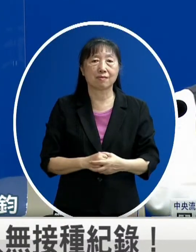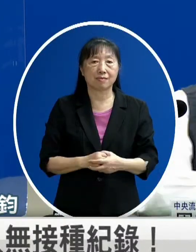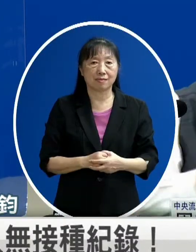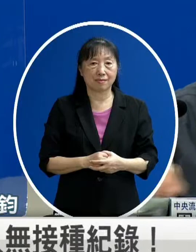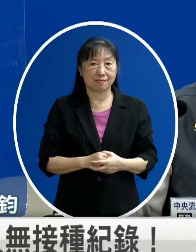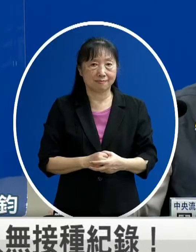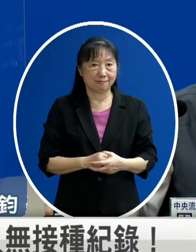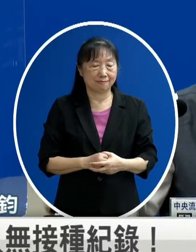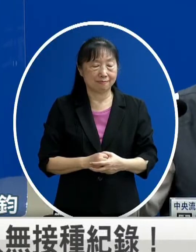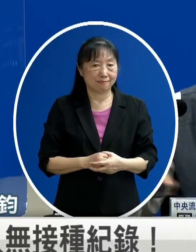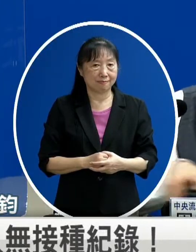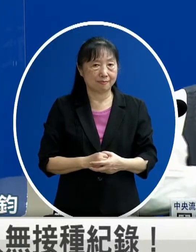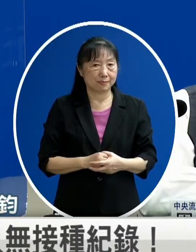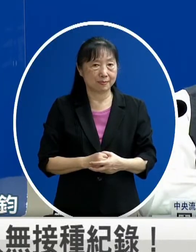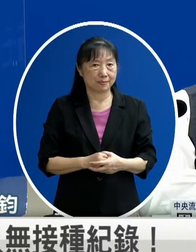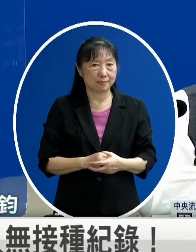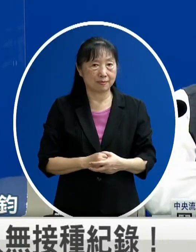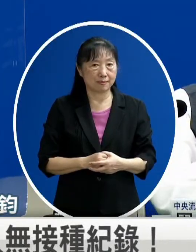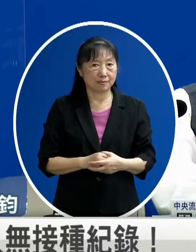中。那